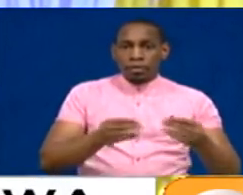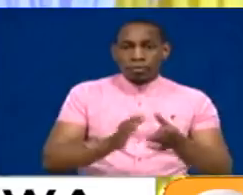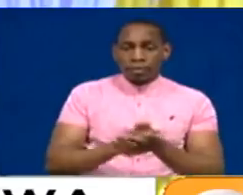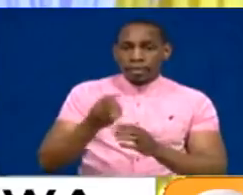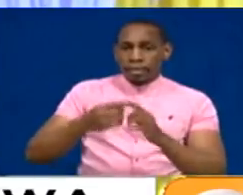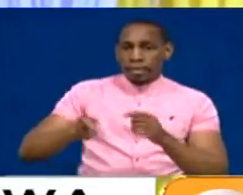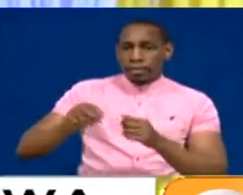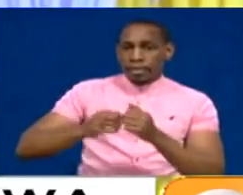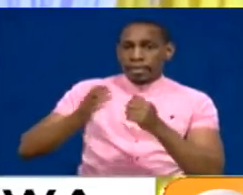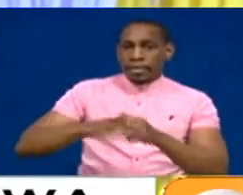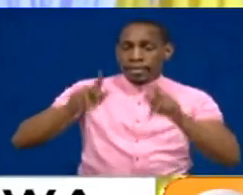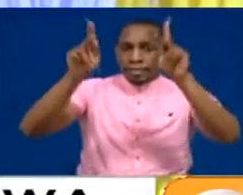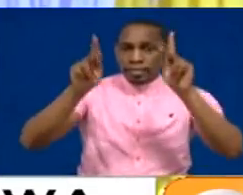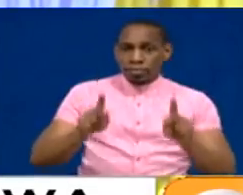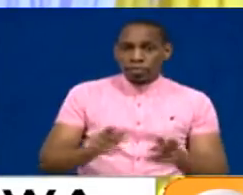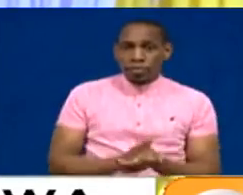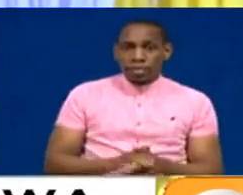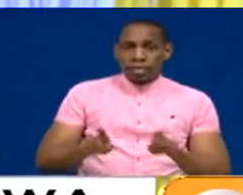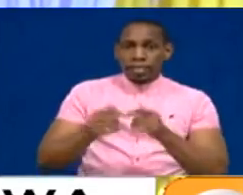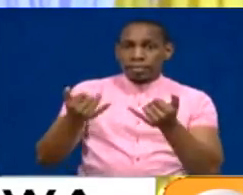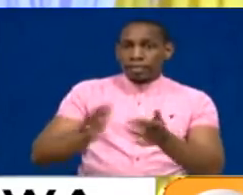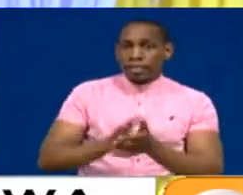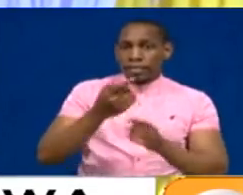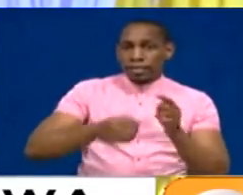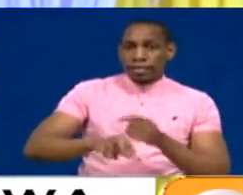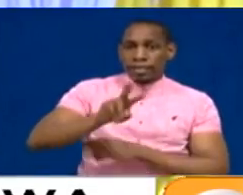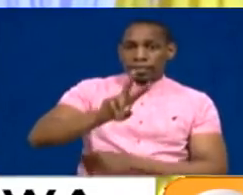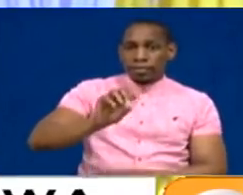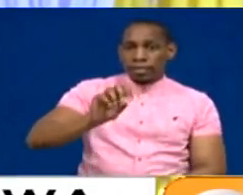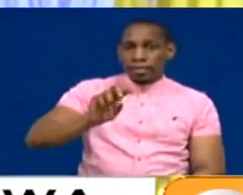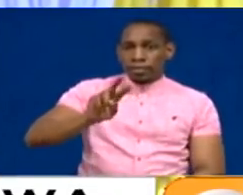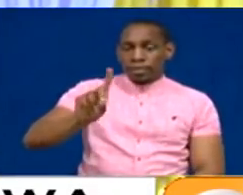2019, Kisumu. And now